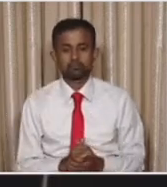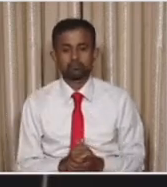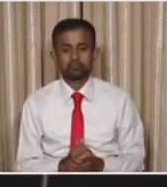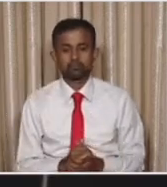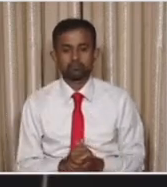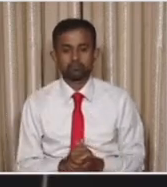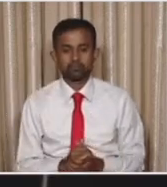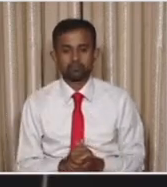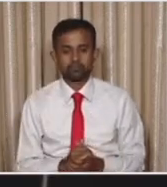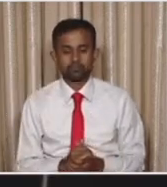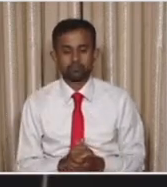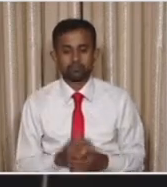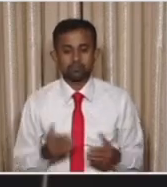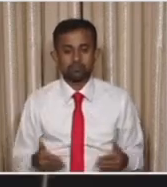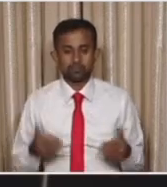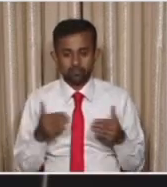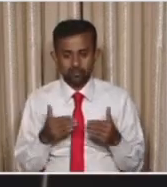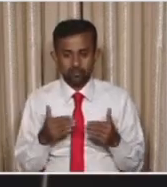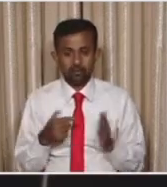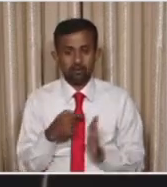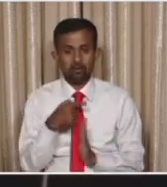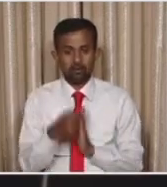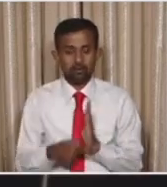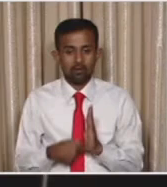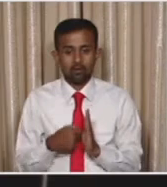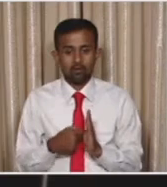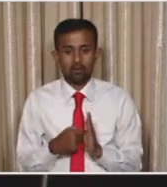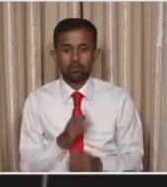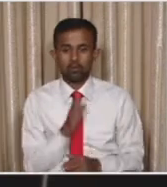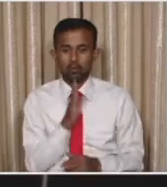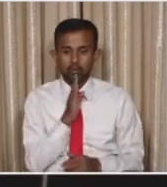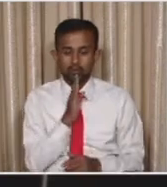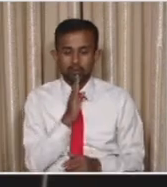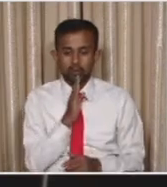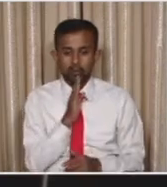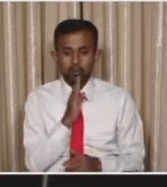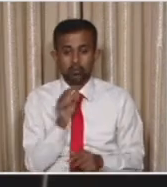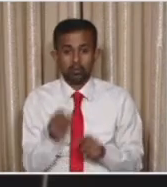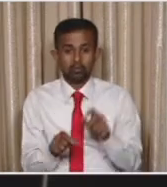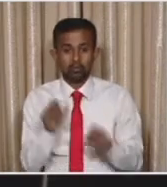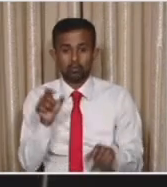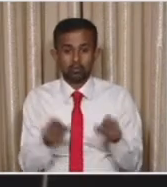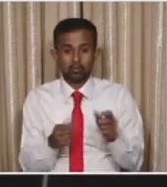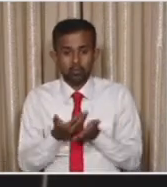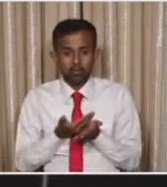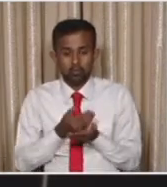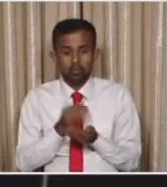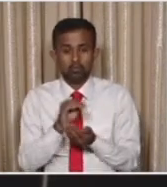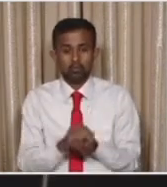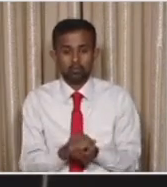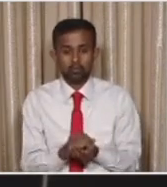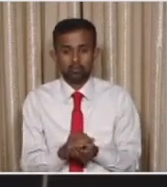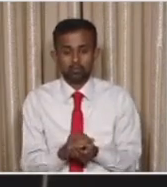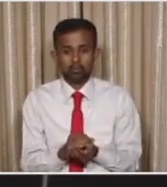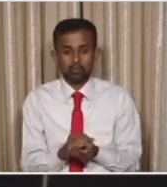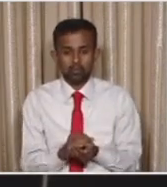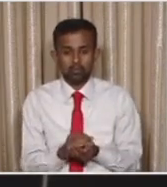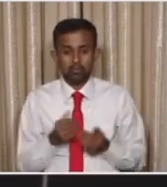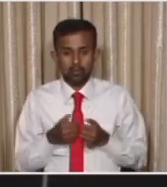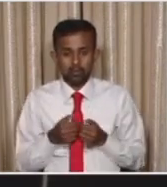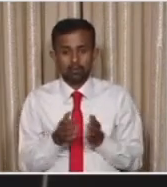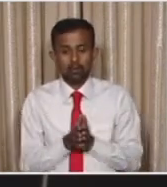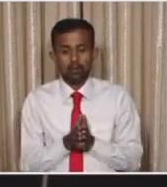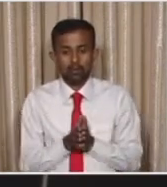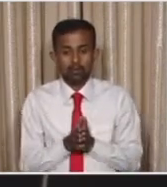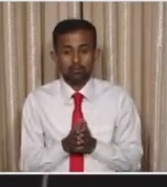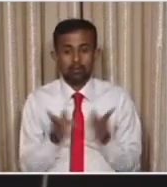නිසා අද ශ්‍රී ලංකාවේ අහිංසක දුප්පත් ජනයාට ඉතුරු වෙලා තිබුණු මේ තමන්ගේ